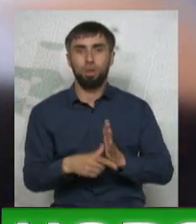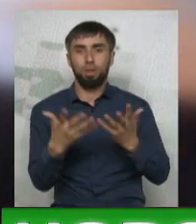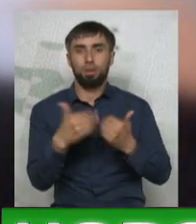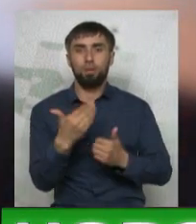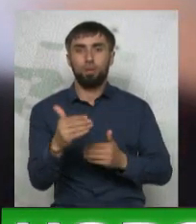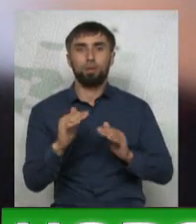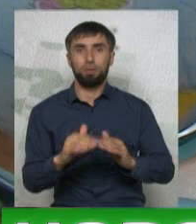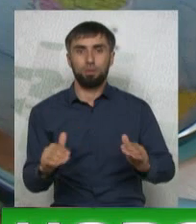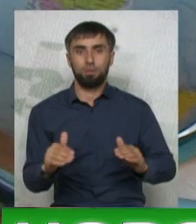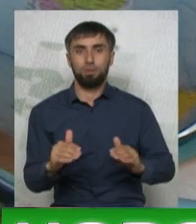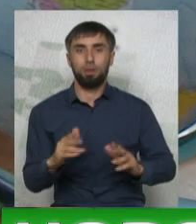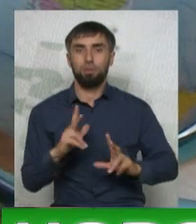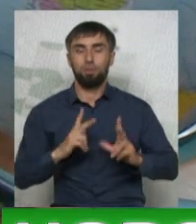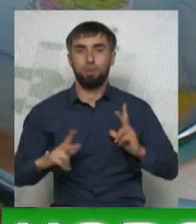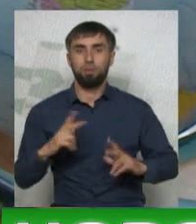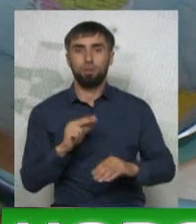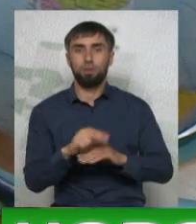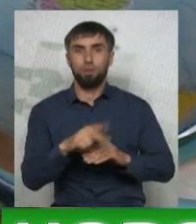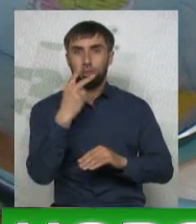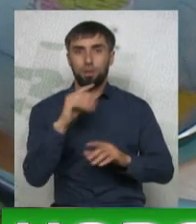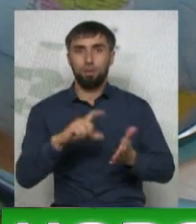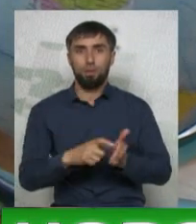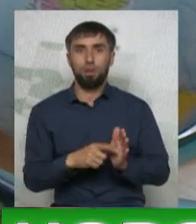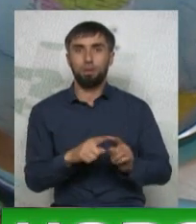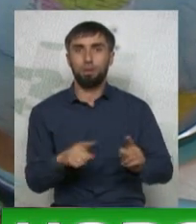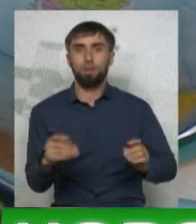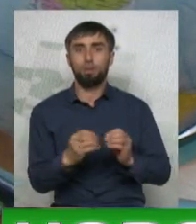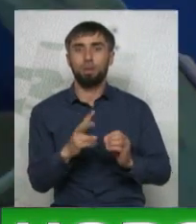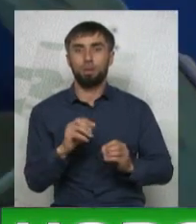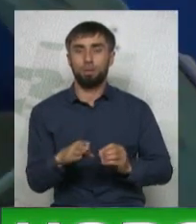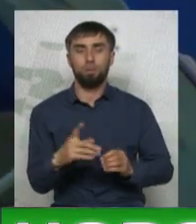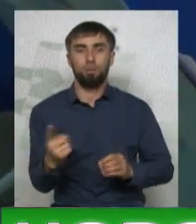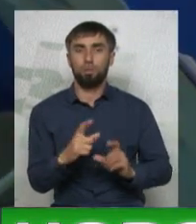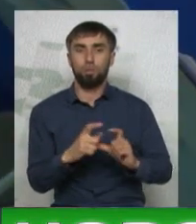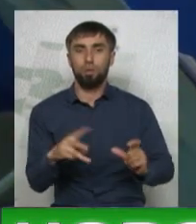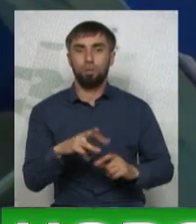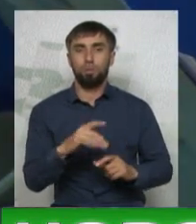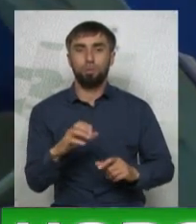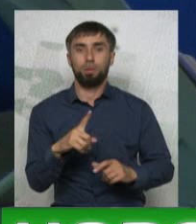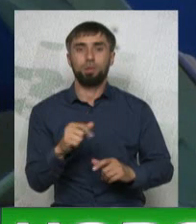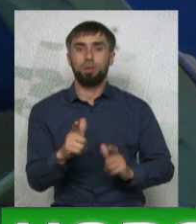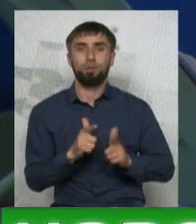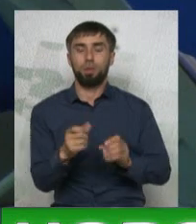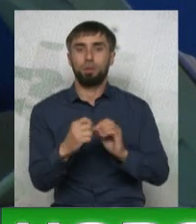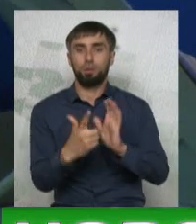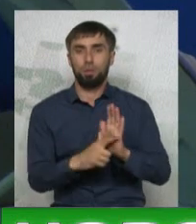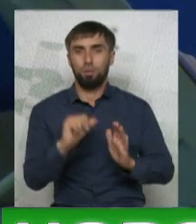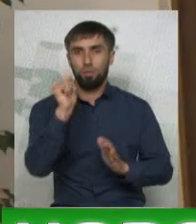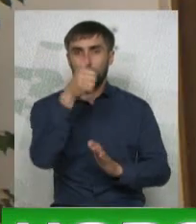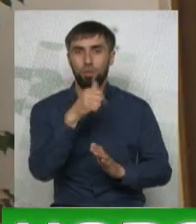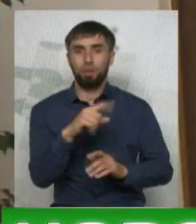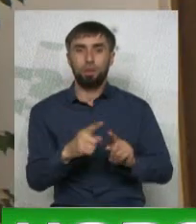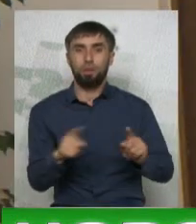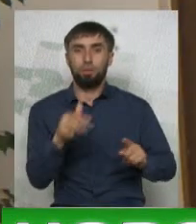ее подопечные. Педагог, обучает младшеклассников на протяжении 10 лет. В первую школу МАГАСа устроилась в 2017 году. За